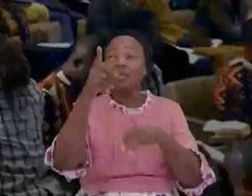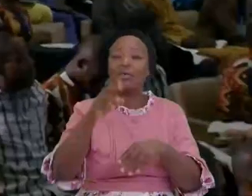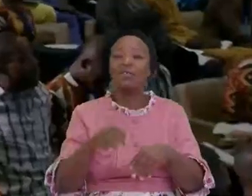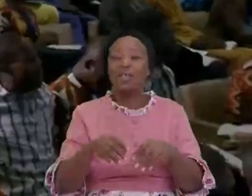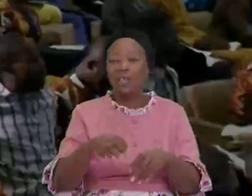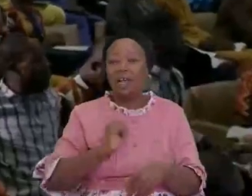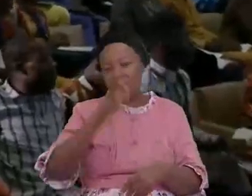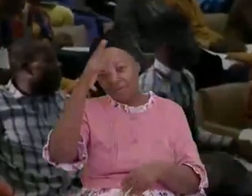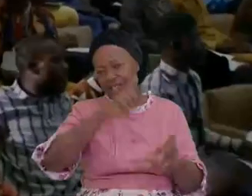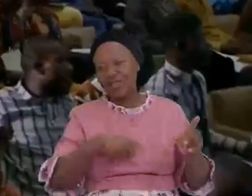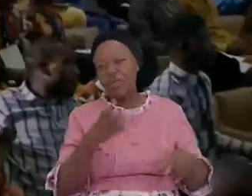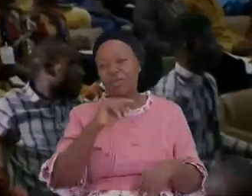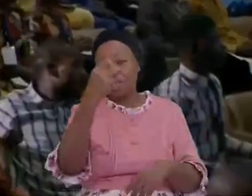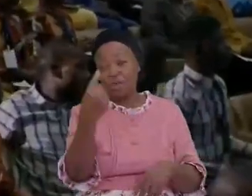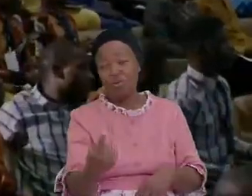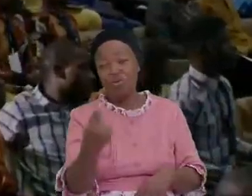seul.